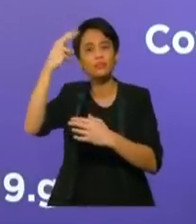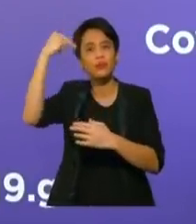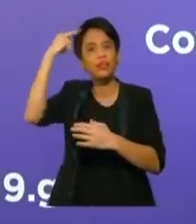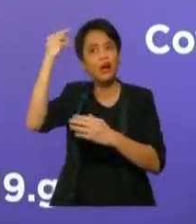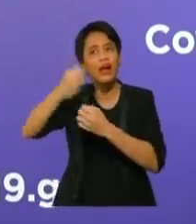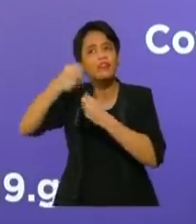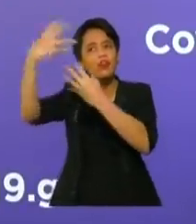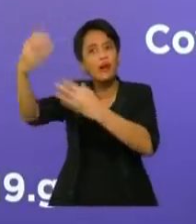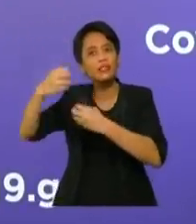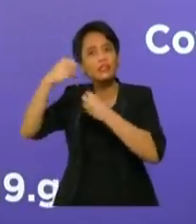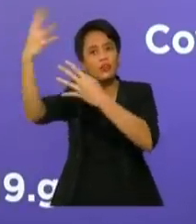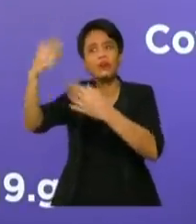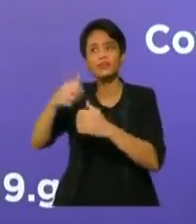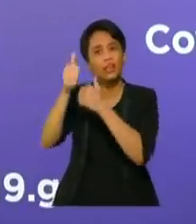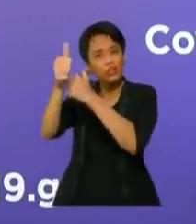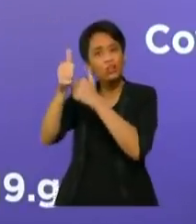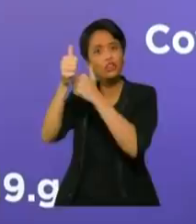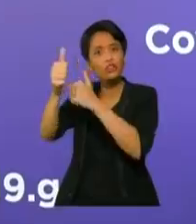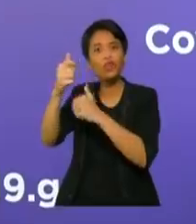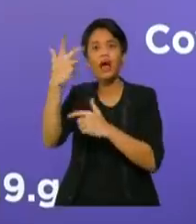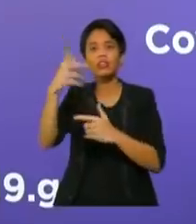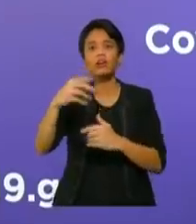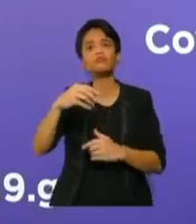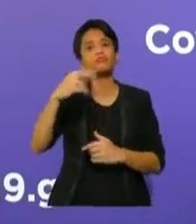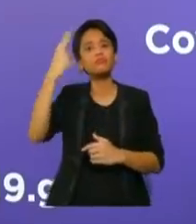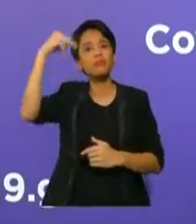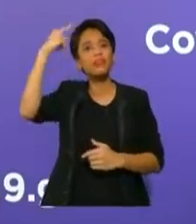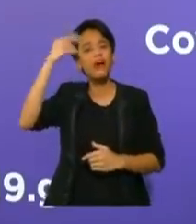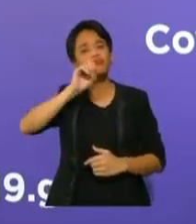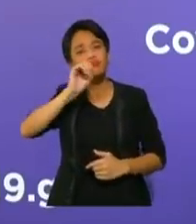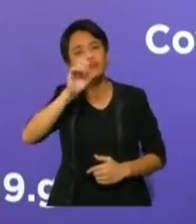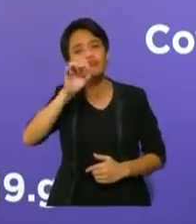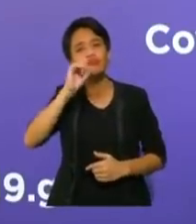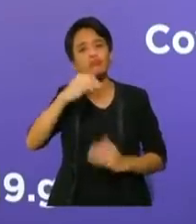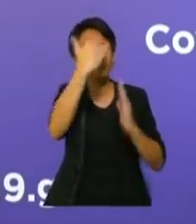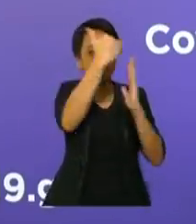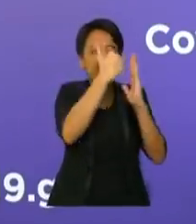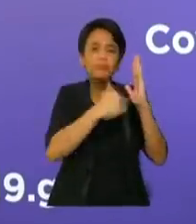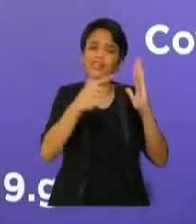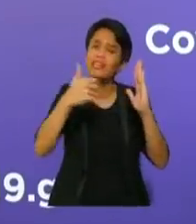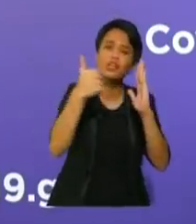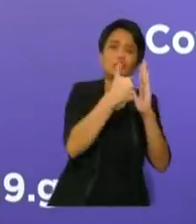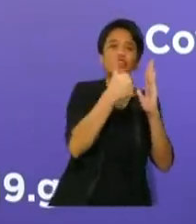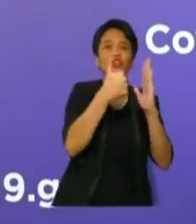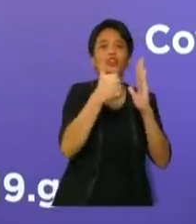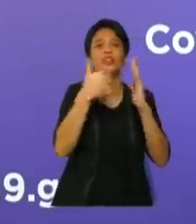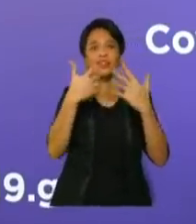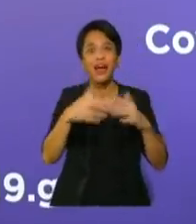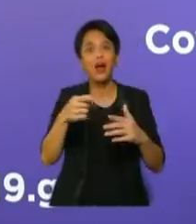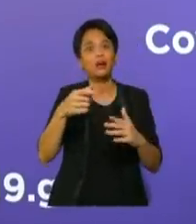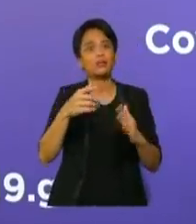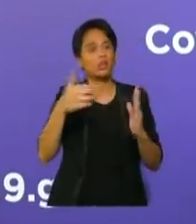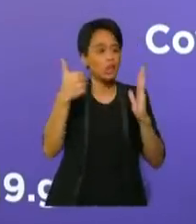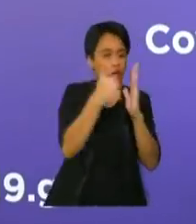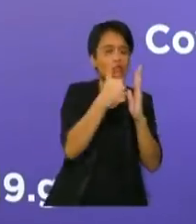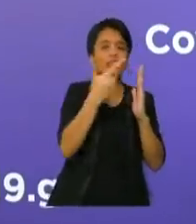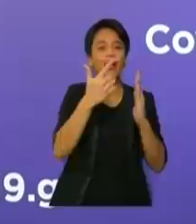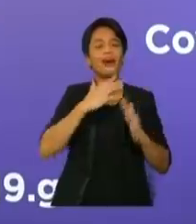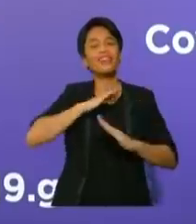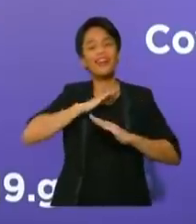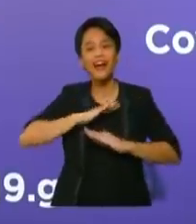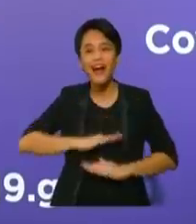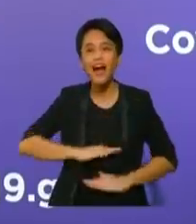terus anjuran yang diberikan oleh pemerintah. Karena dengan cara inilah kita akan menjadi tenang, karena kita tidak akan terbawa